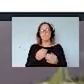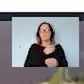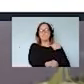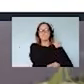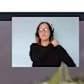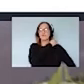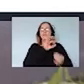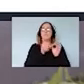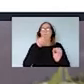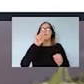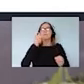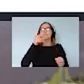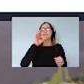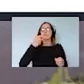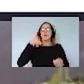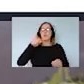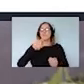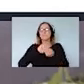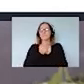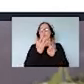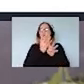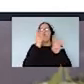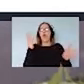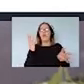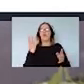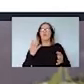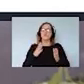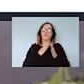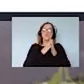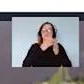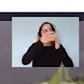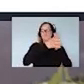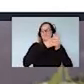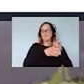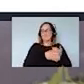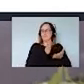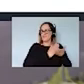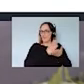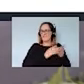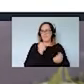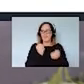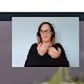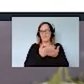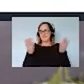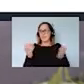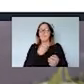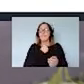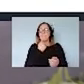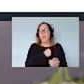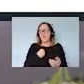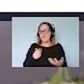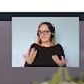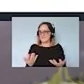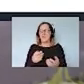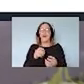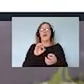Pan Tadeusz, to wyobraźmy sobie, że tutaj byśmy zmieniali kolejność, powiedzmy, ksiąg, co byłoby pewnie trudne dla polonistów i polonistek.